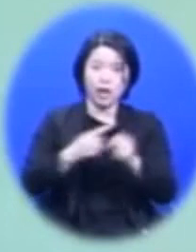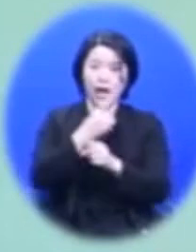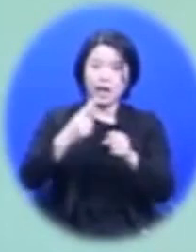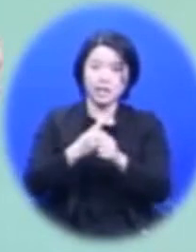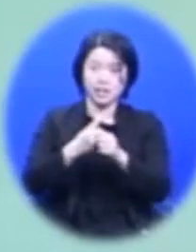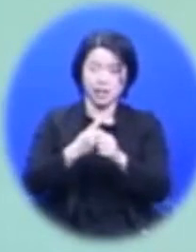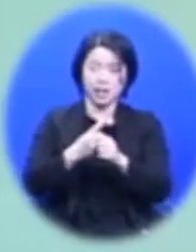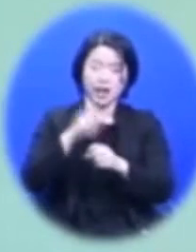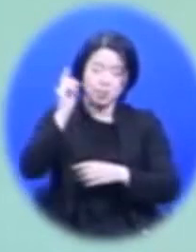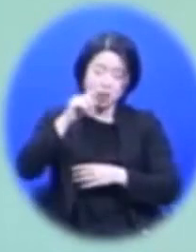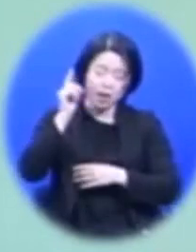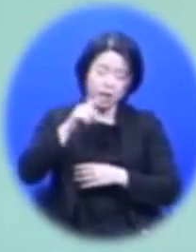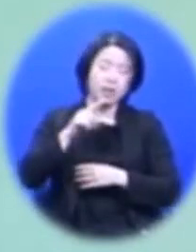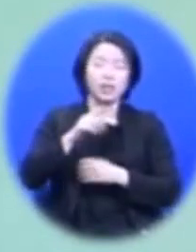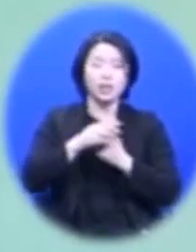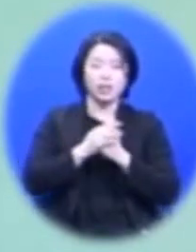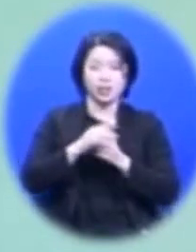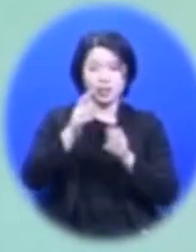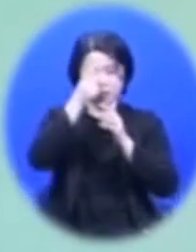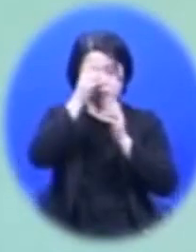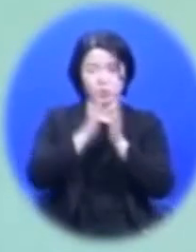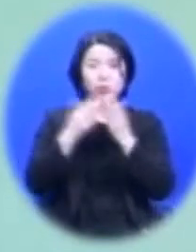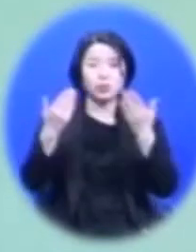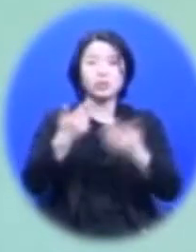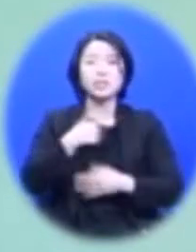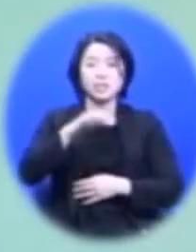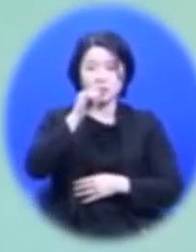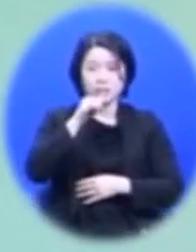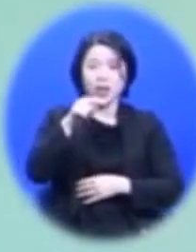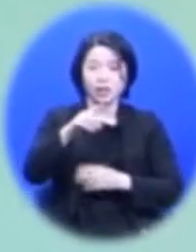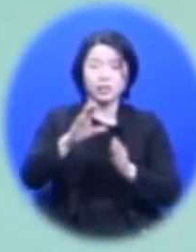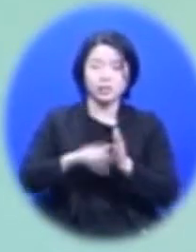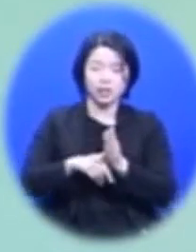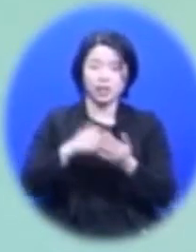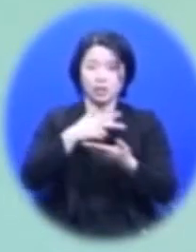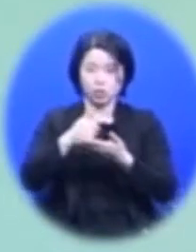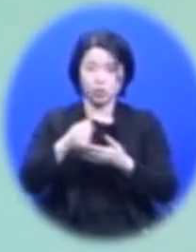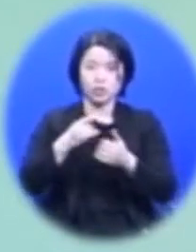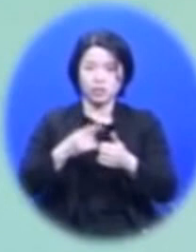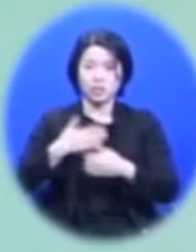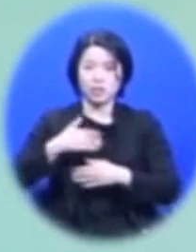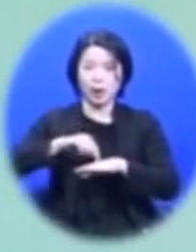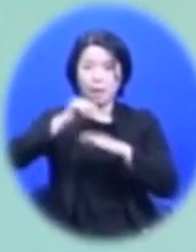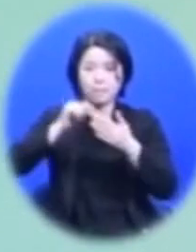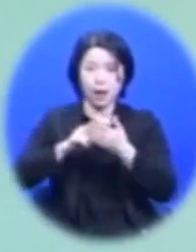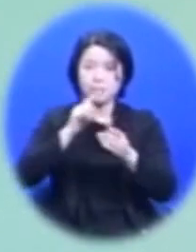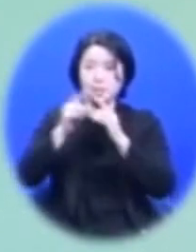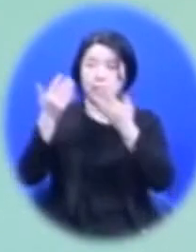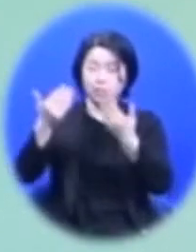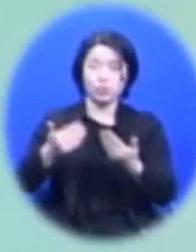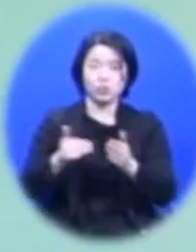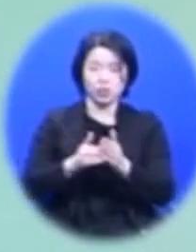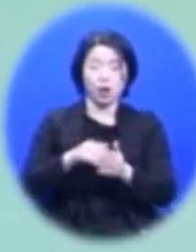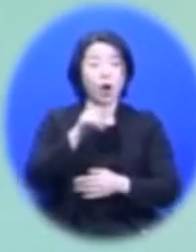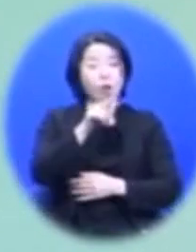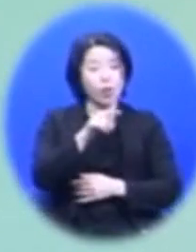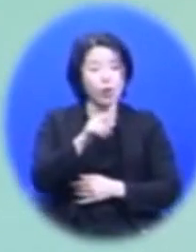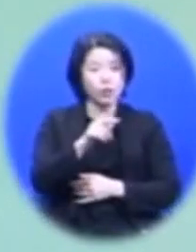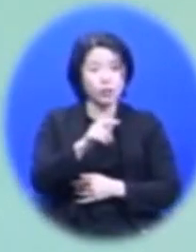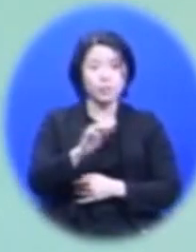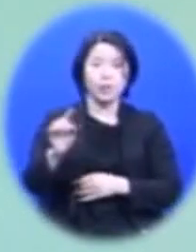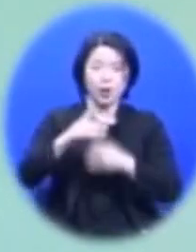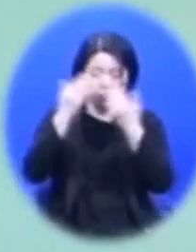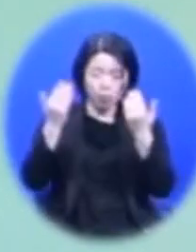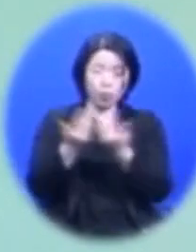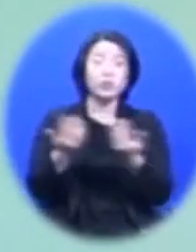시간씩 기도를 했습니다. 그때 주님께서 제 마음에 말씀하셨어요. 너는